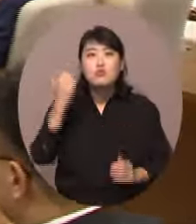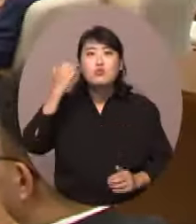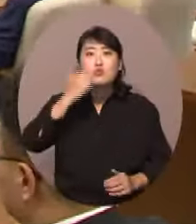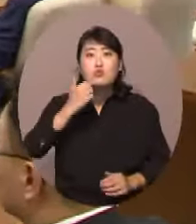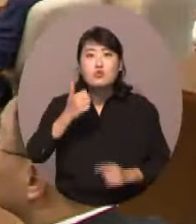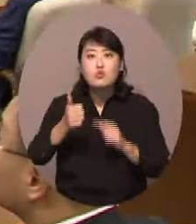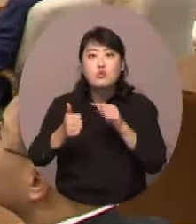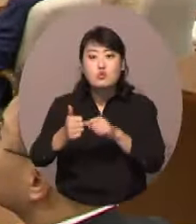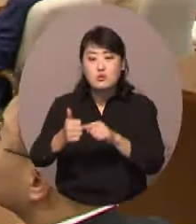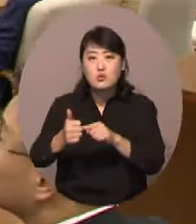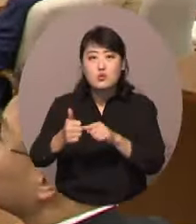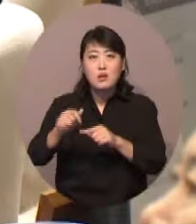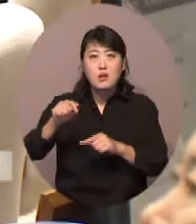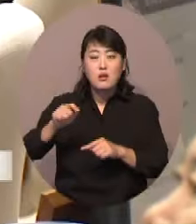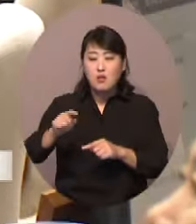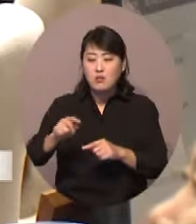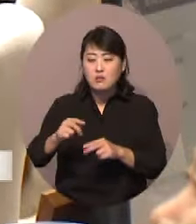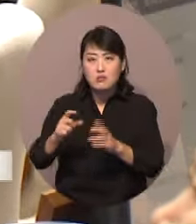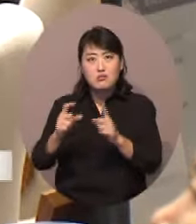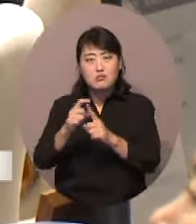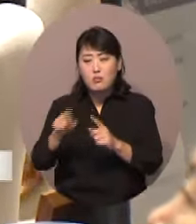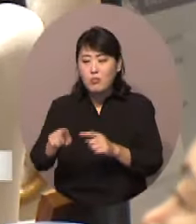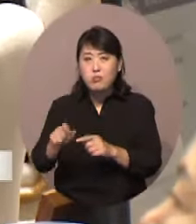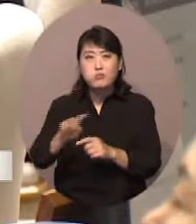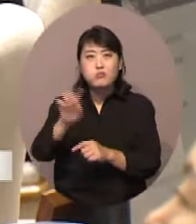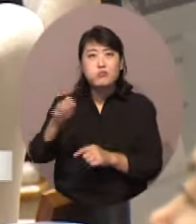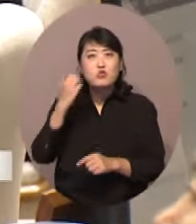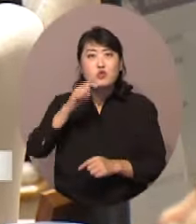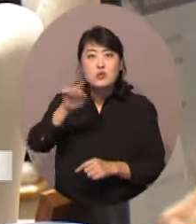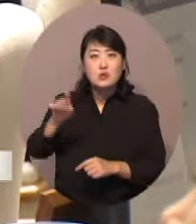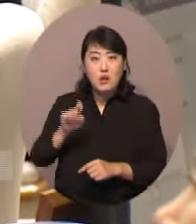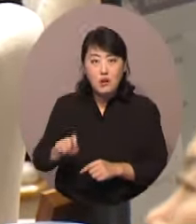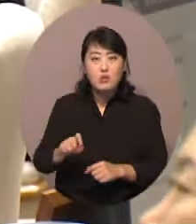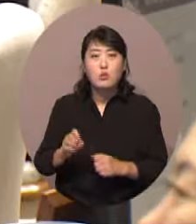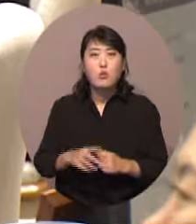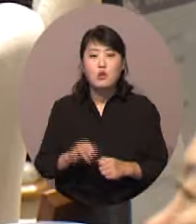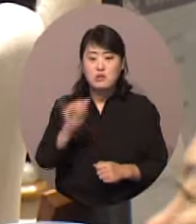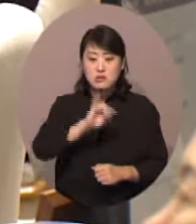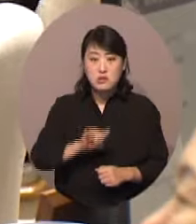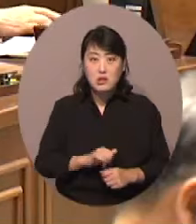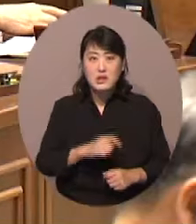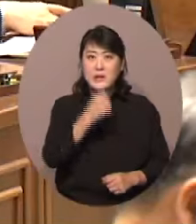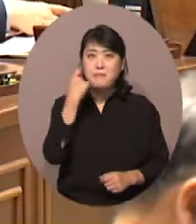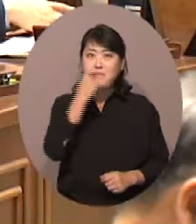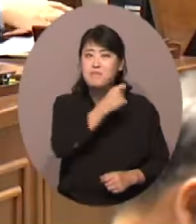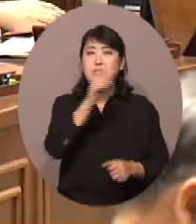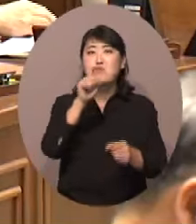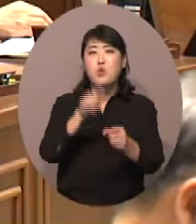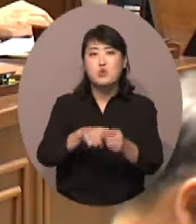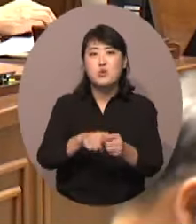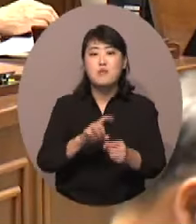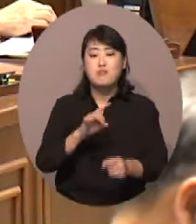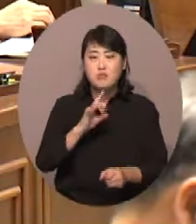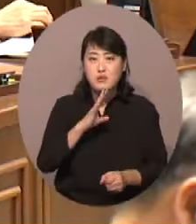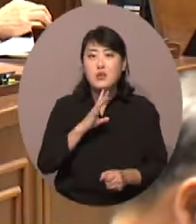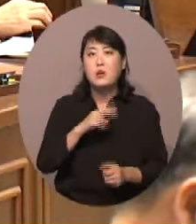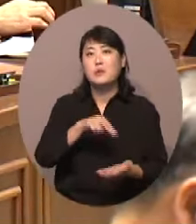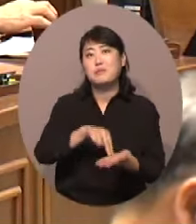의문인 데다 갑질 피해로 어려움을 겪는 교사들의 목소리를 의질 규정해 입을 틀어막는 것뿐이라고